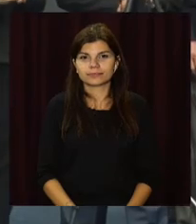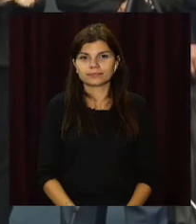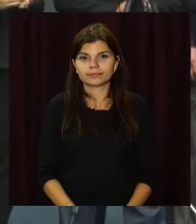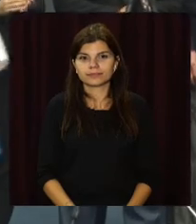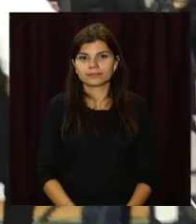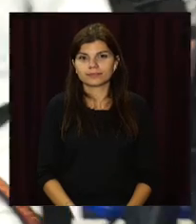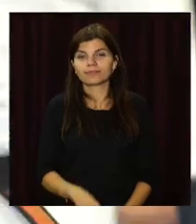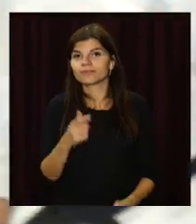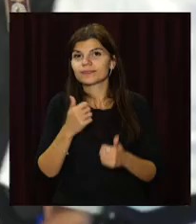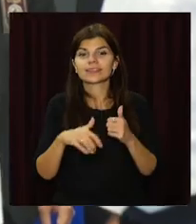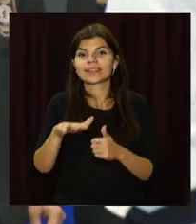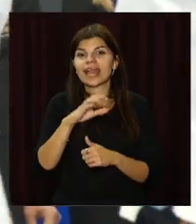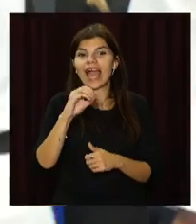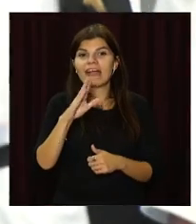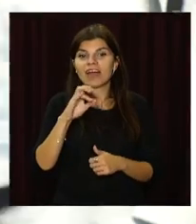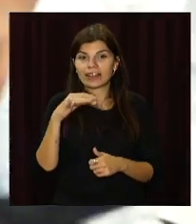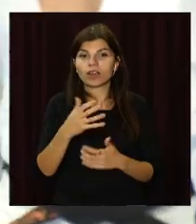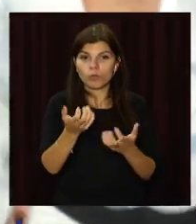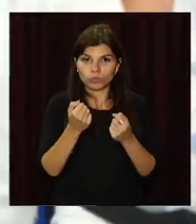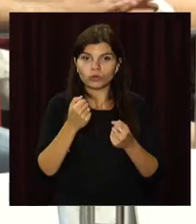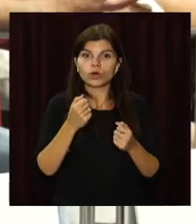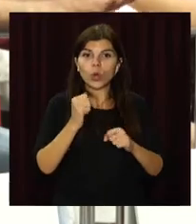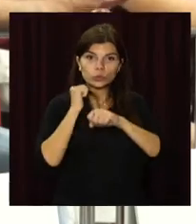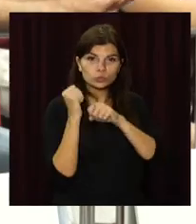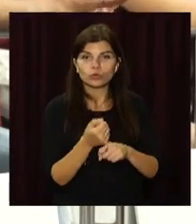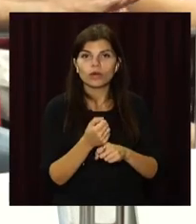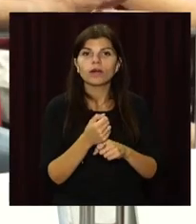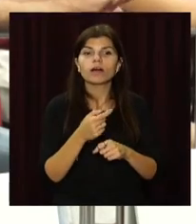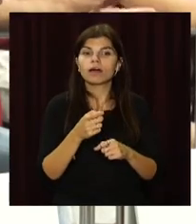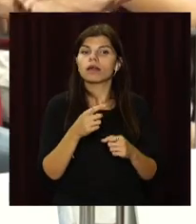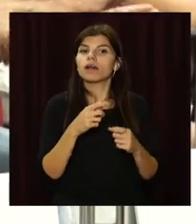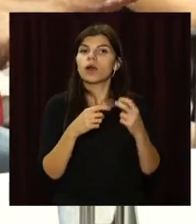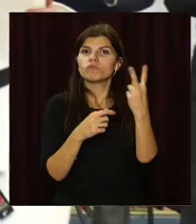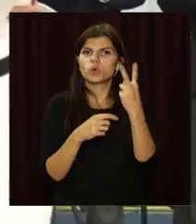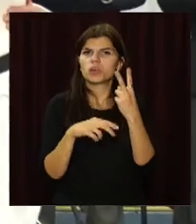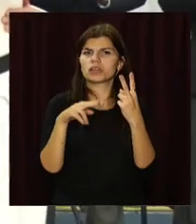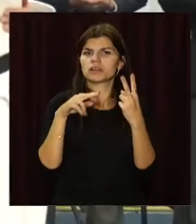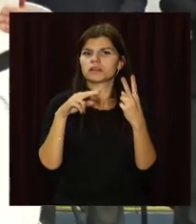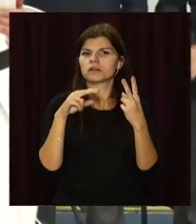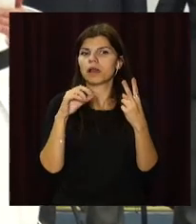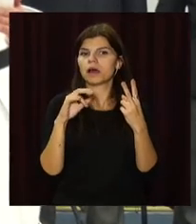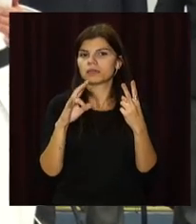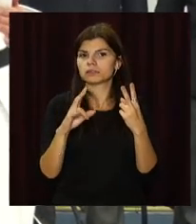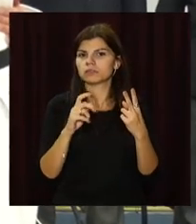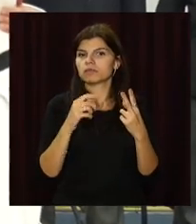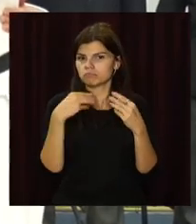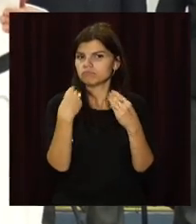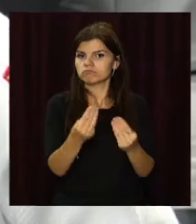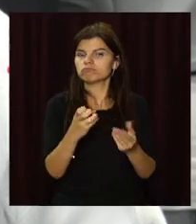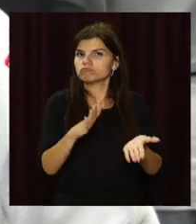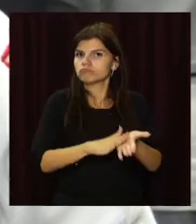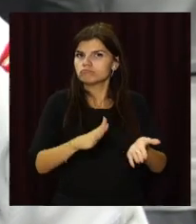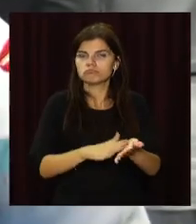На турнірі Євген отримав почесну відзнаку у дзюдо – другий дан. Таке визнання надихнуло ще на одну перемогу, каже